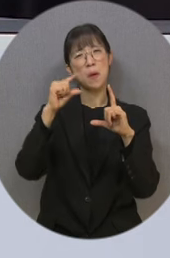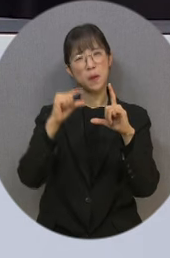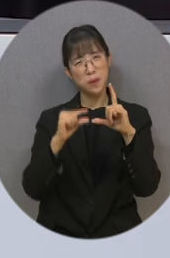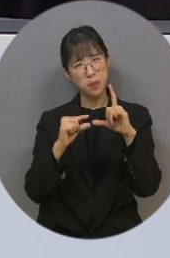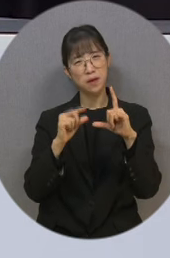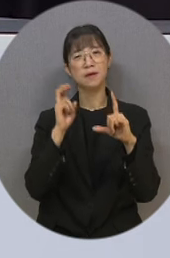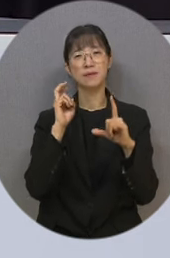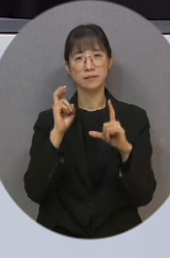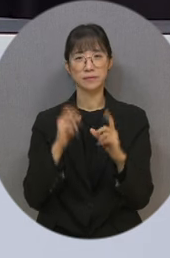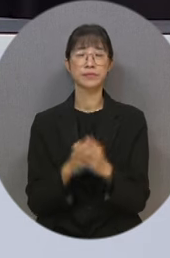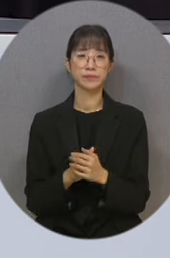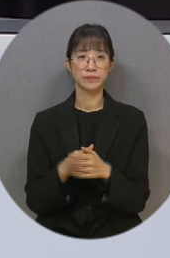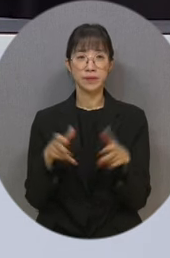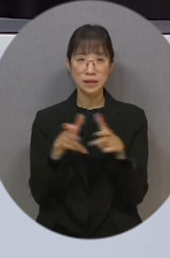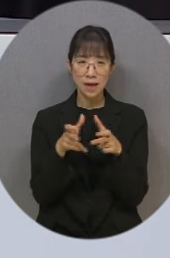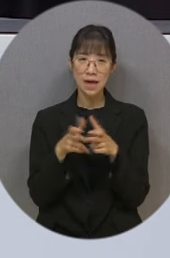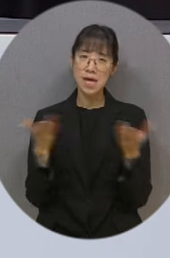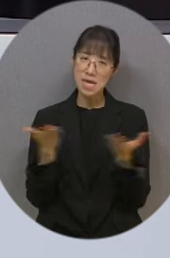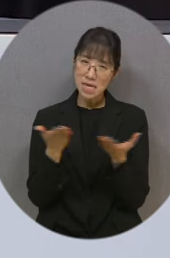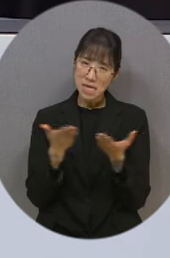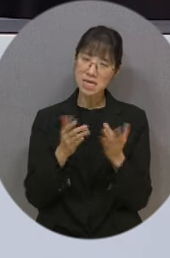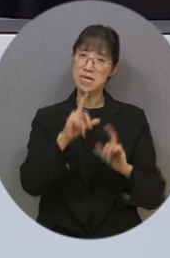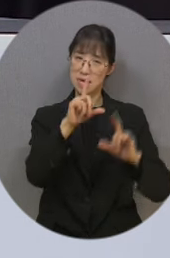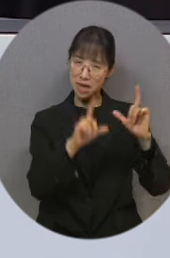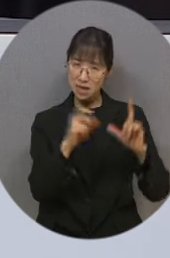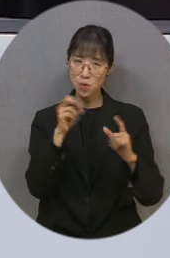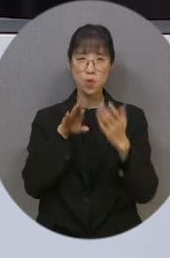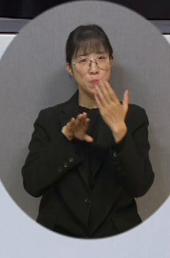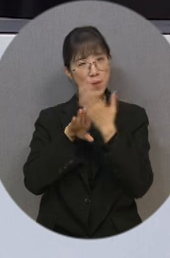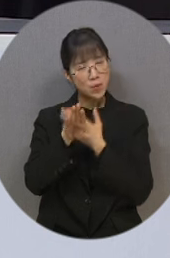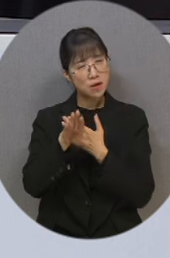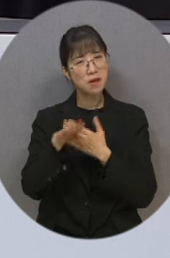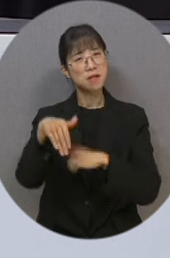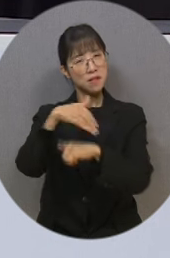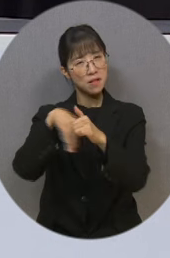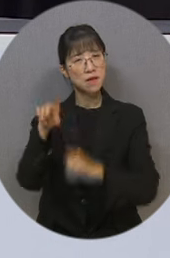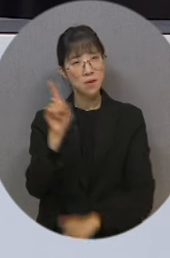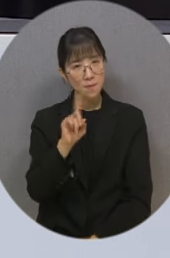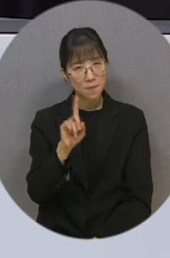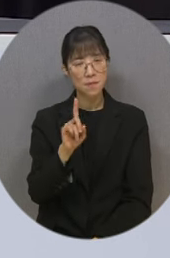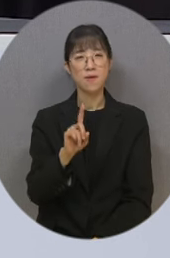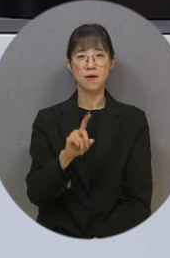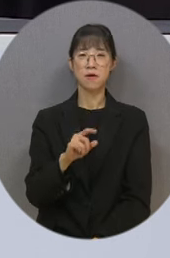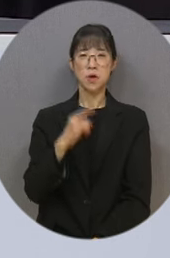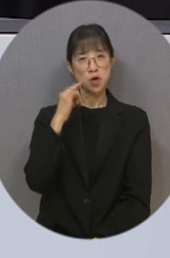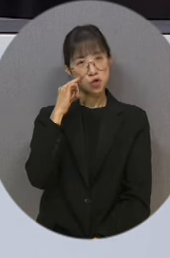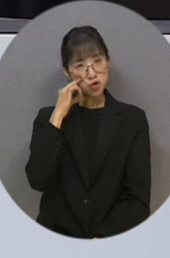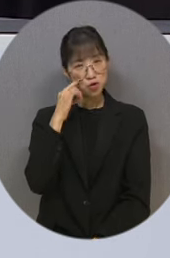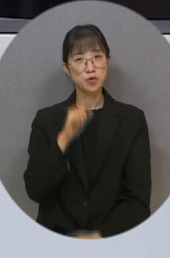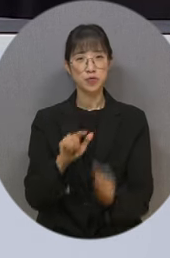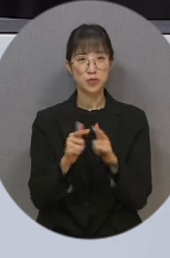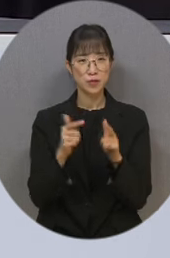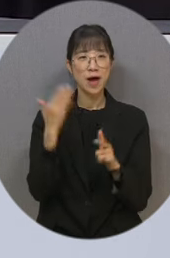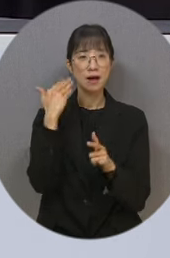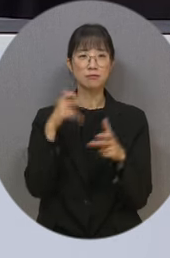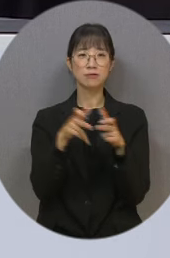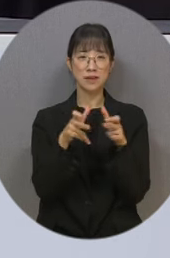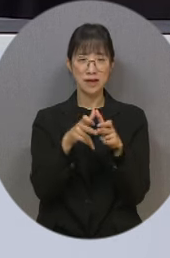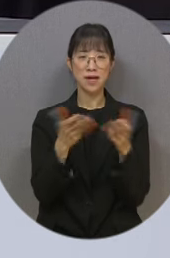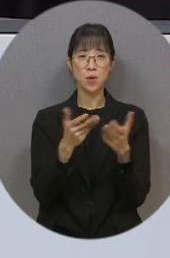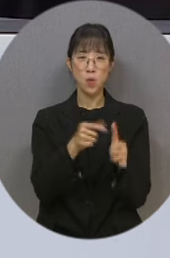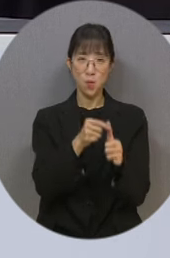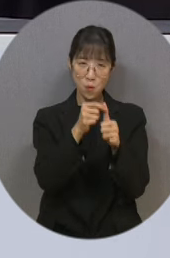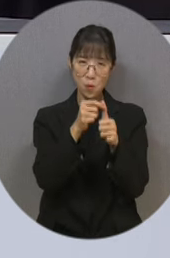보 장애인 일자리 현황과 미래 전망에 대해 신문고가 궁금한 것들 한국 장애인